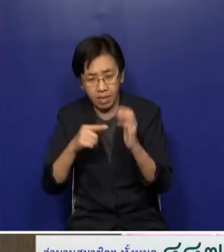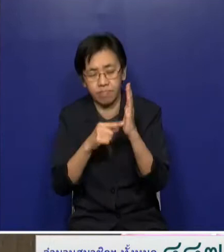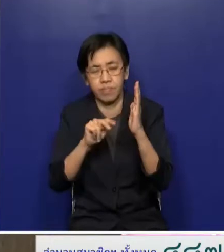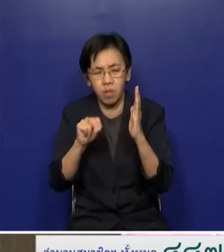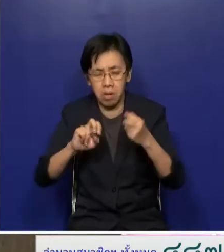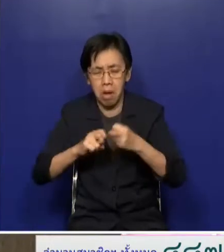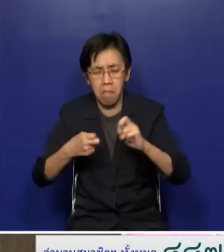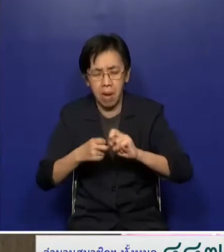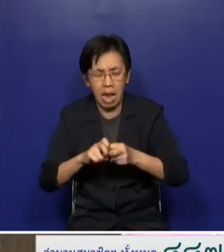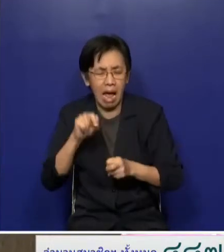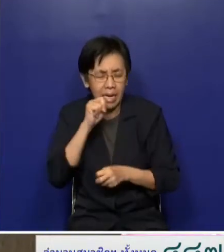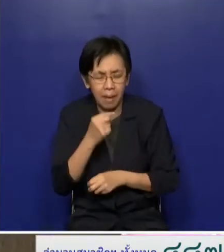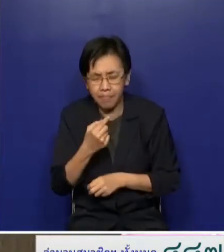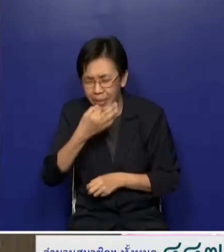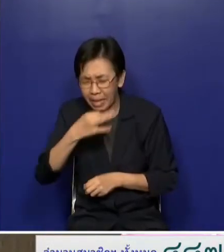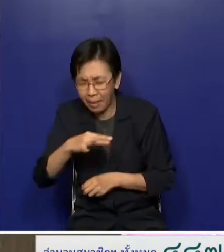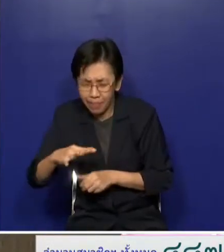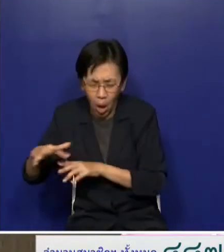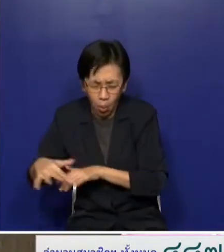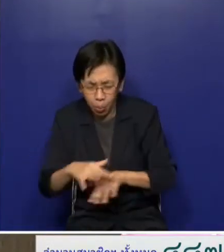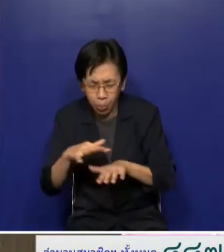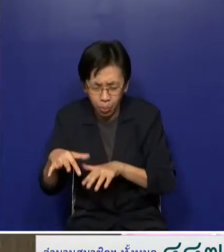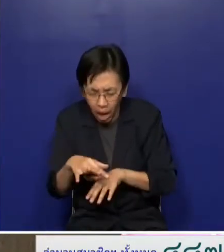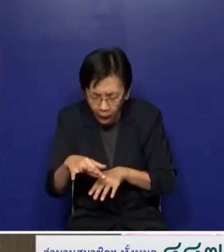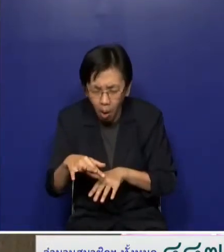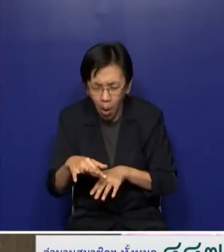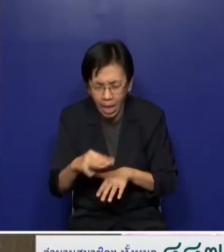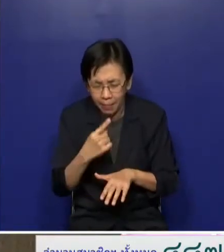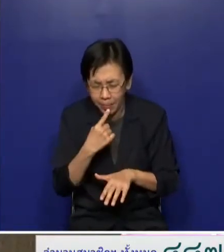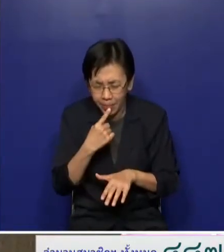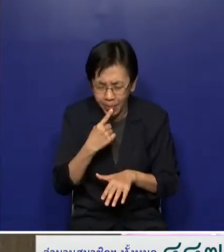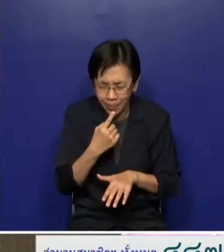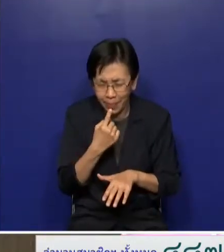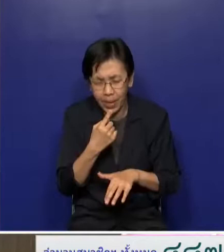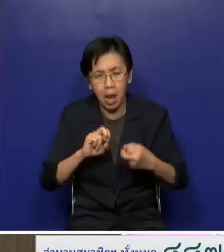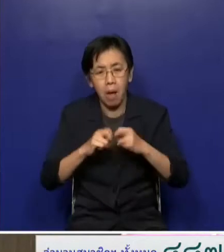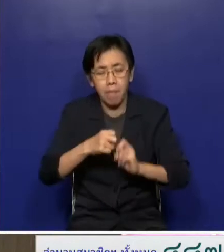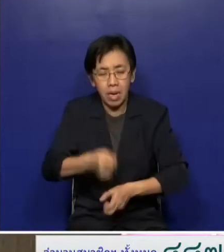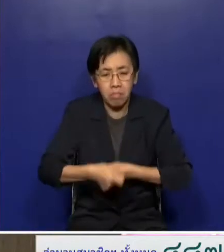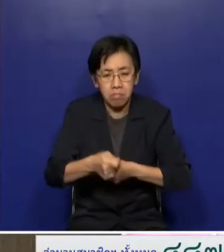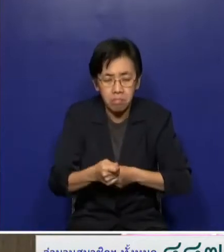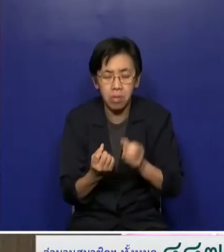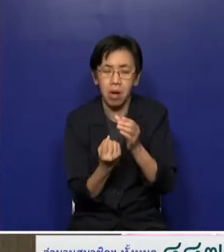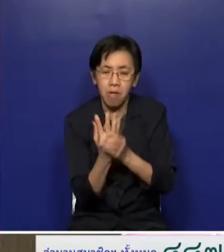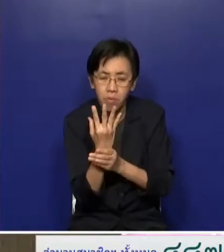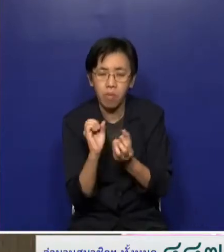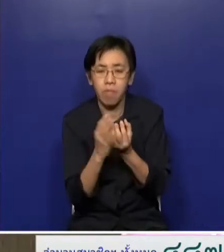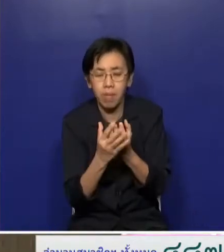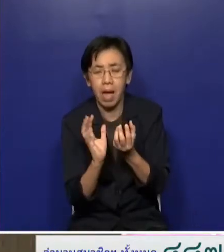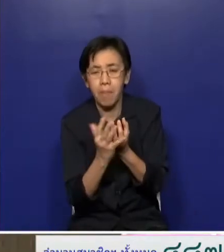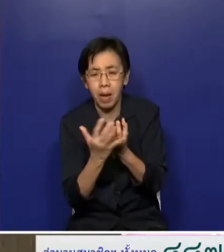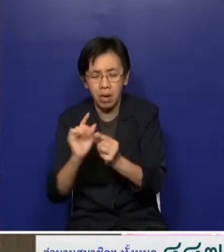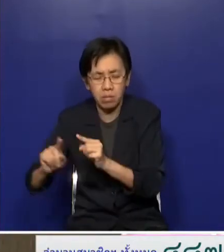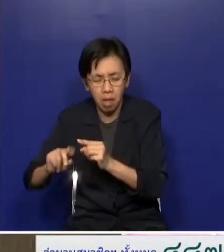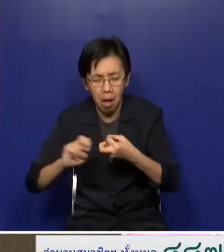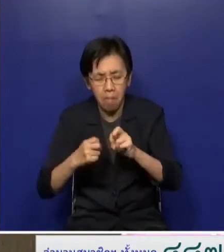เป็มันหาของชาวสวนชาวไล่ ที่ได้รผลกระทใวงกว้างจากการลพื้ที่